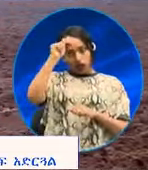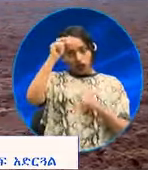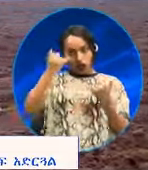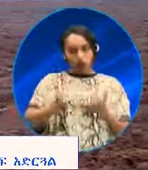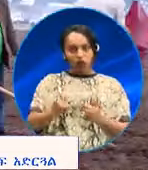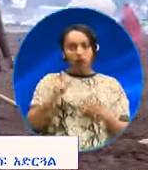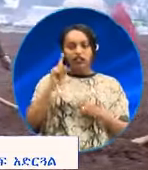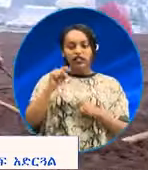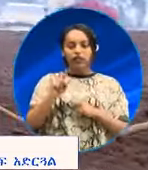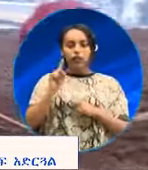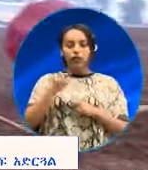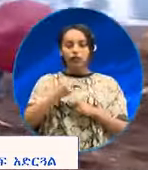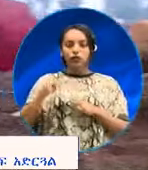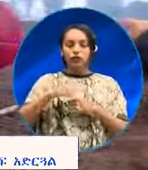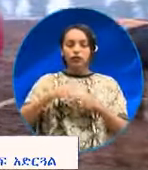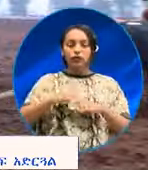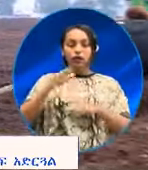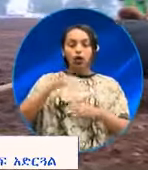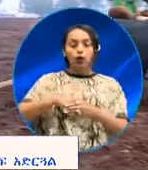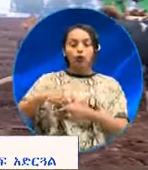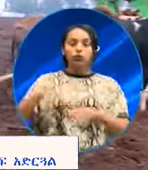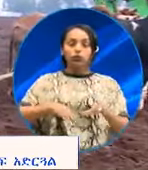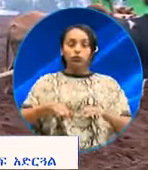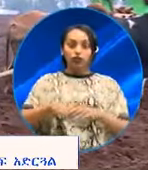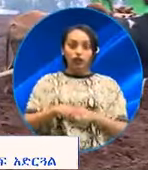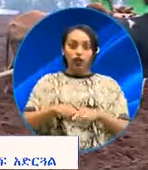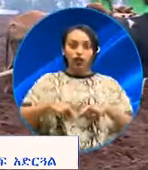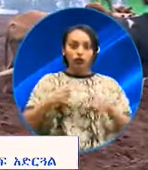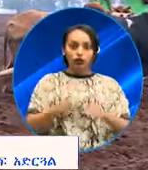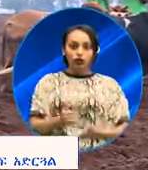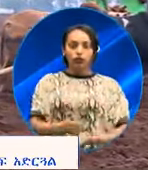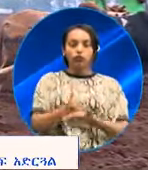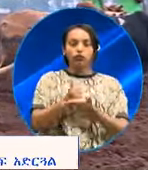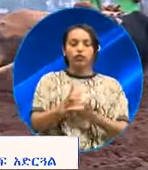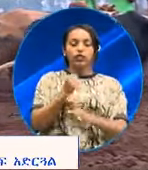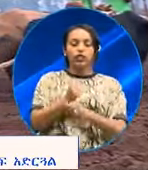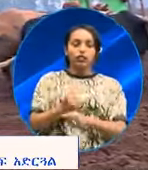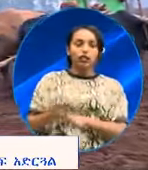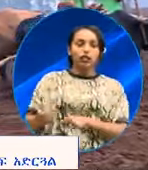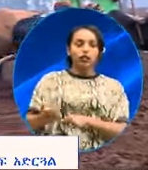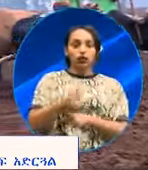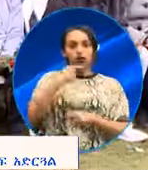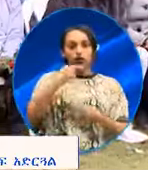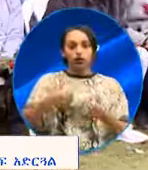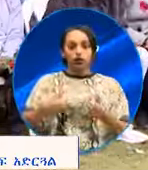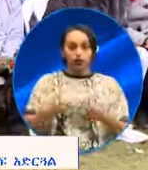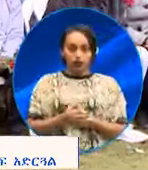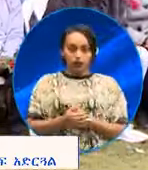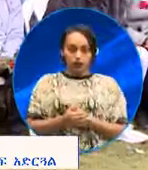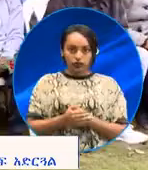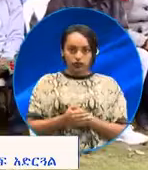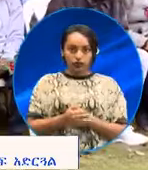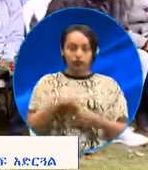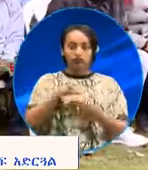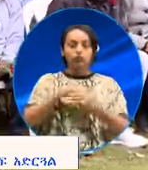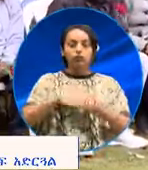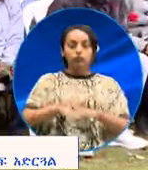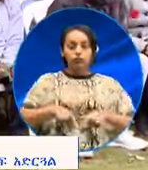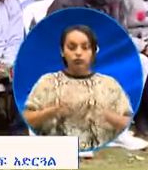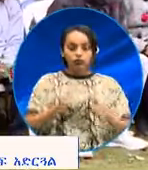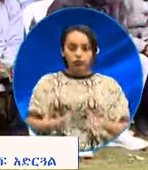አሁንም ከ1.1 ሚሊዮን ብር በላይ ወጪ በማድረግ አርሶ አደሮችን ለመደገፍ እየተሰራ እንደሆነ ተናግረዋል። ከተማ ውስጥ ያለ አርሶ